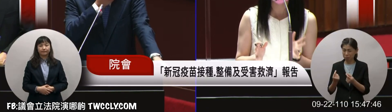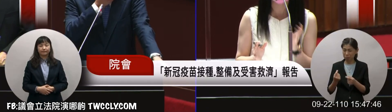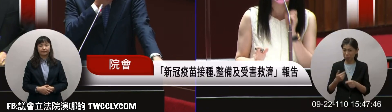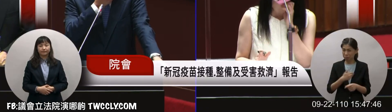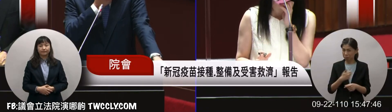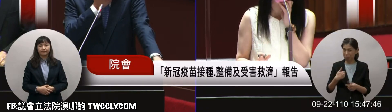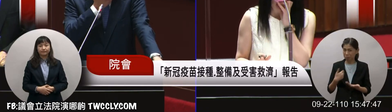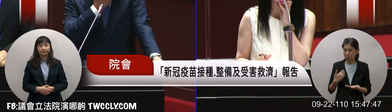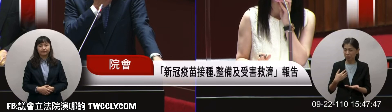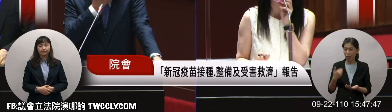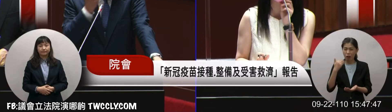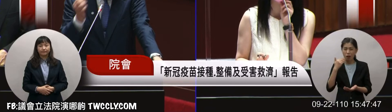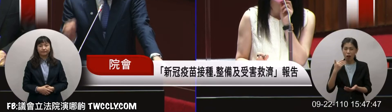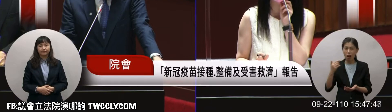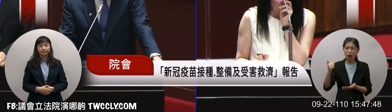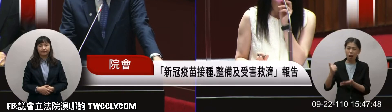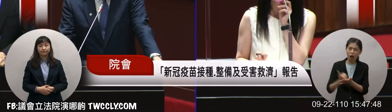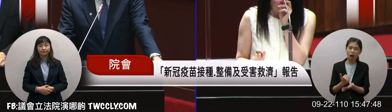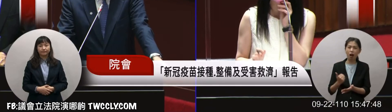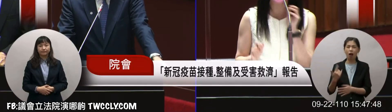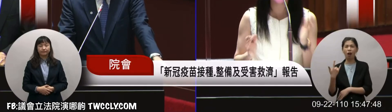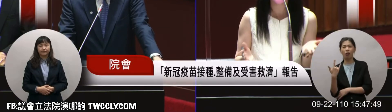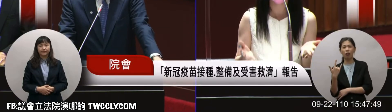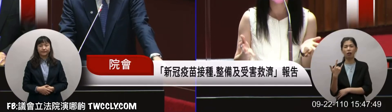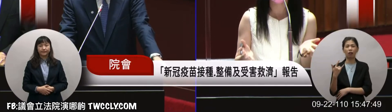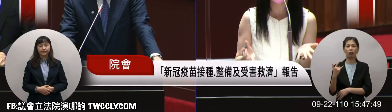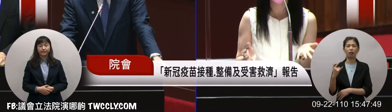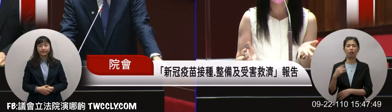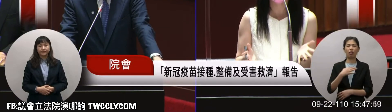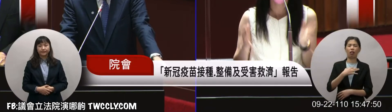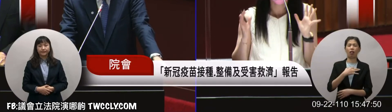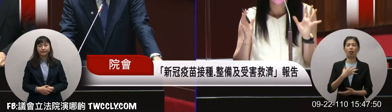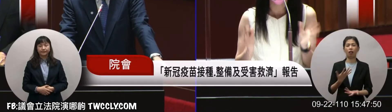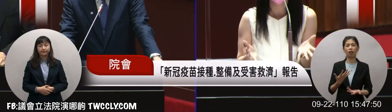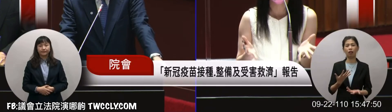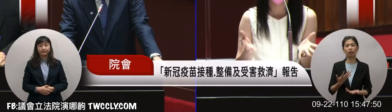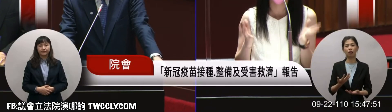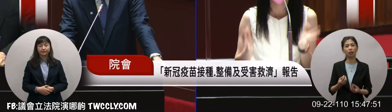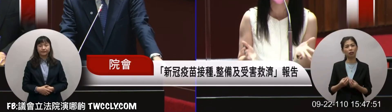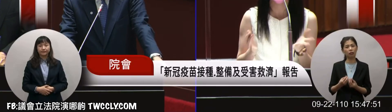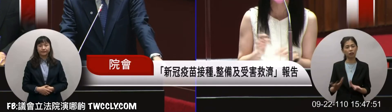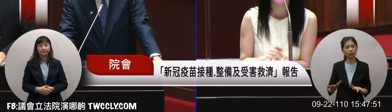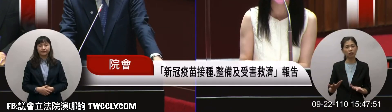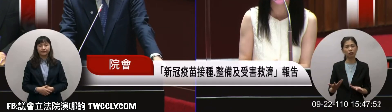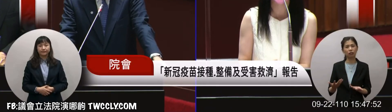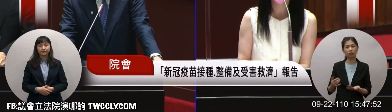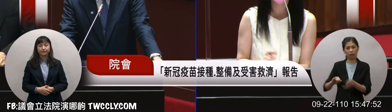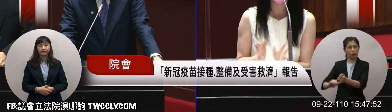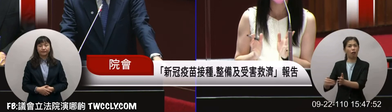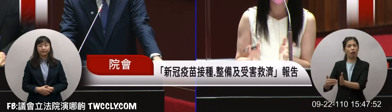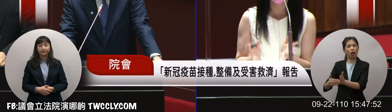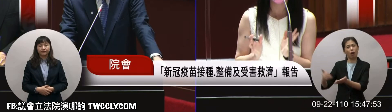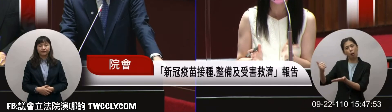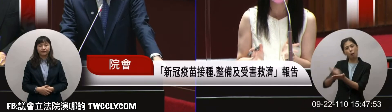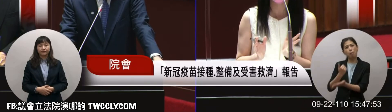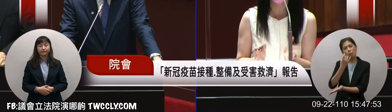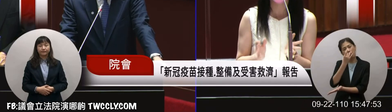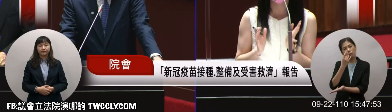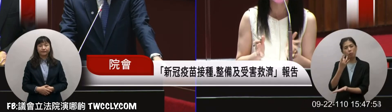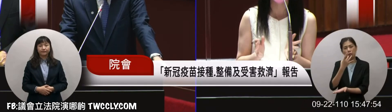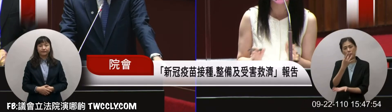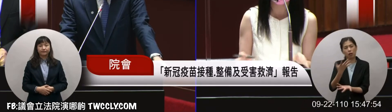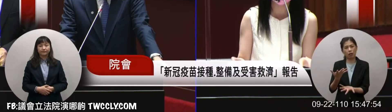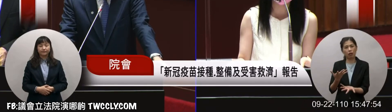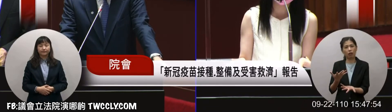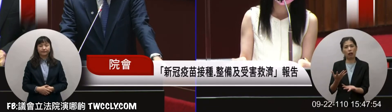的出货如果不稳定的情况之下，大家还是等不到疫苗。可是问题是我们采购了却拿不到疫苗，这样子的问题会不会